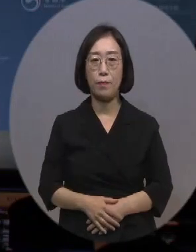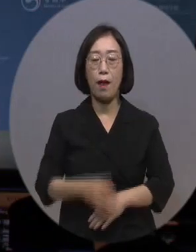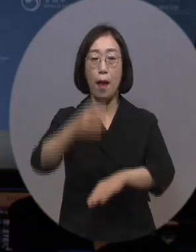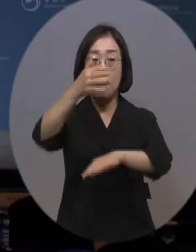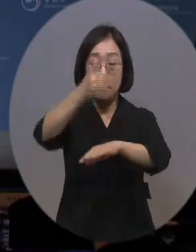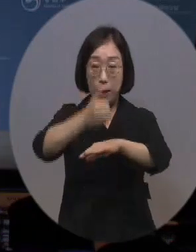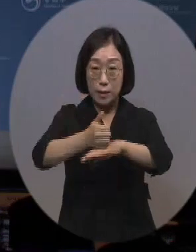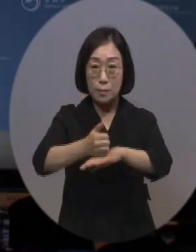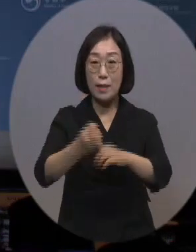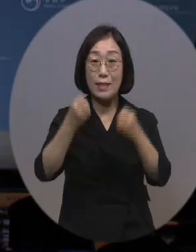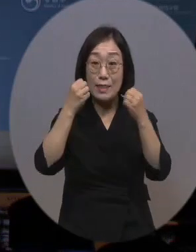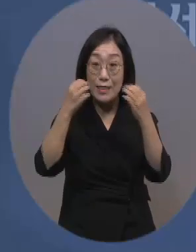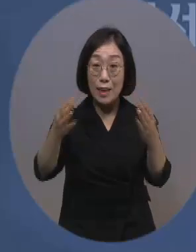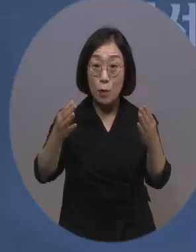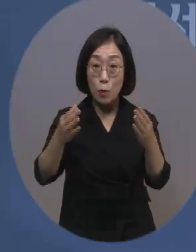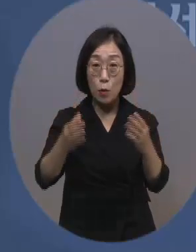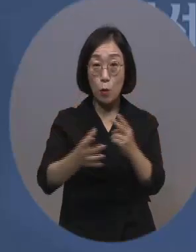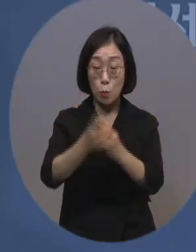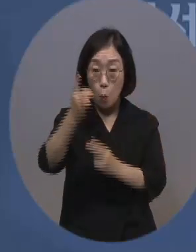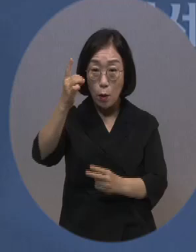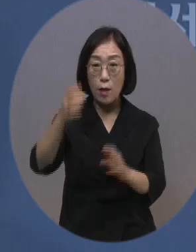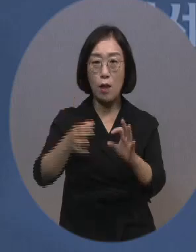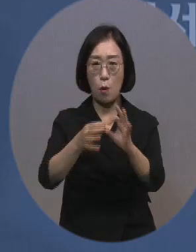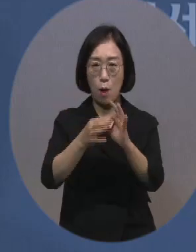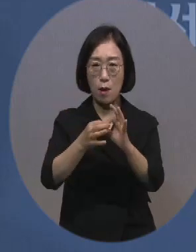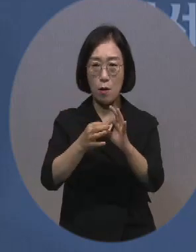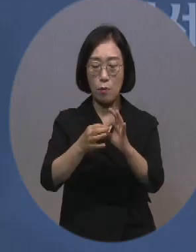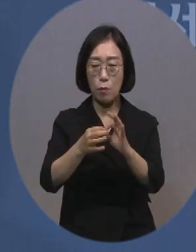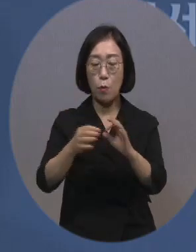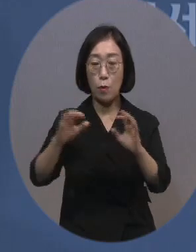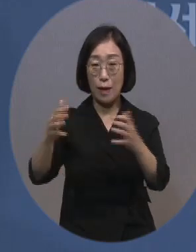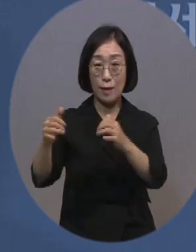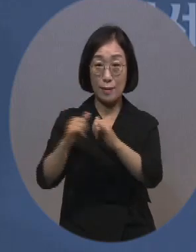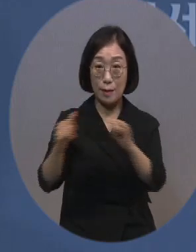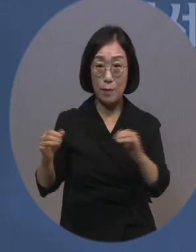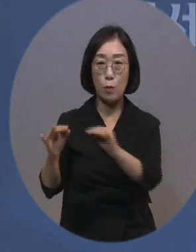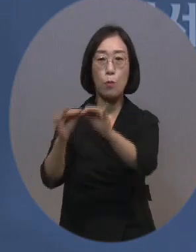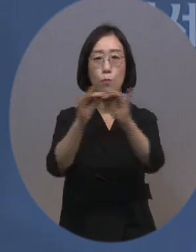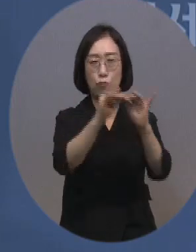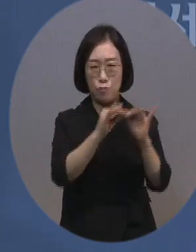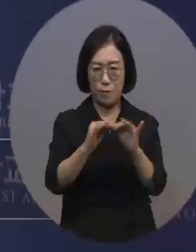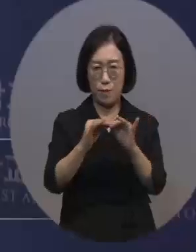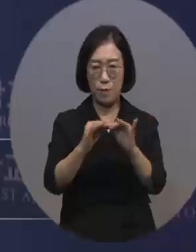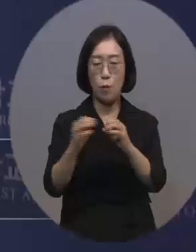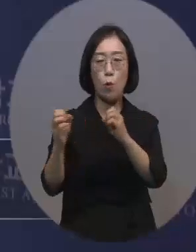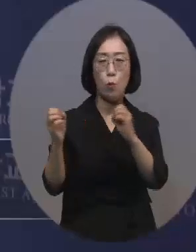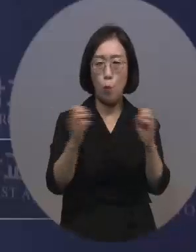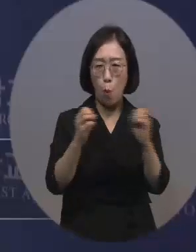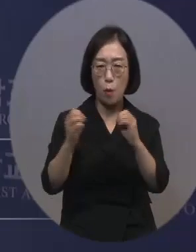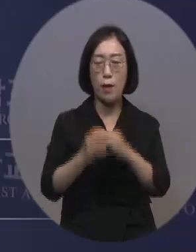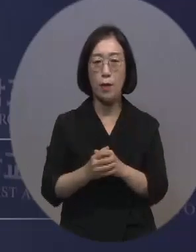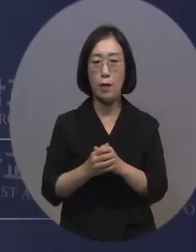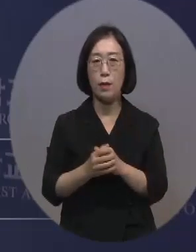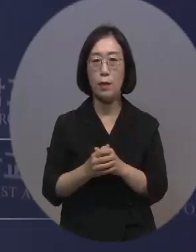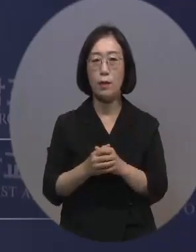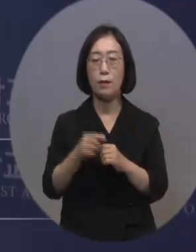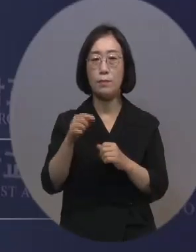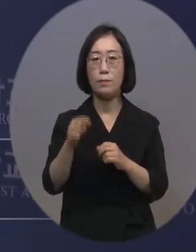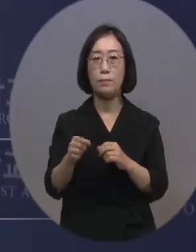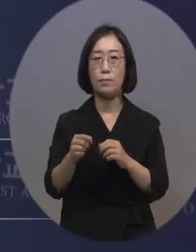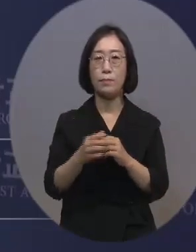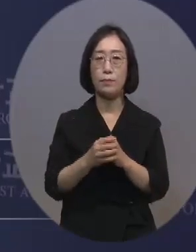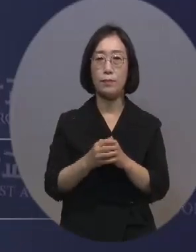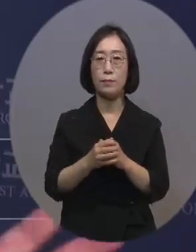마지막에는 새로운 통일 담론의 의미와 국민적 합의라는 주제로 토론이 진행됐습니다. 네, 통일은